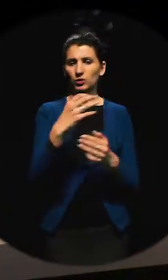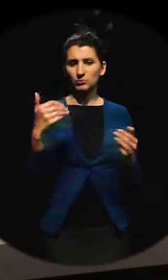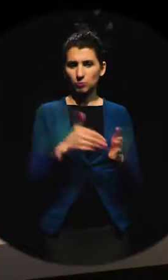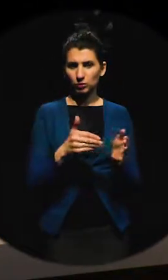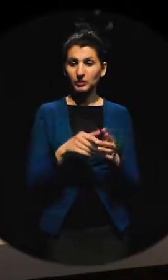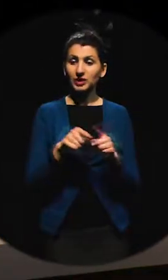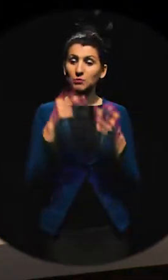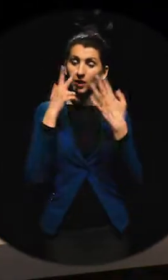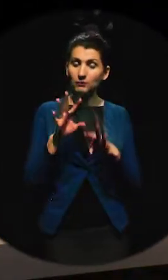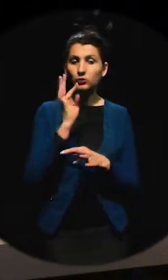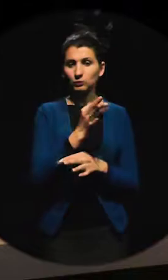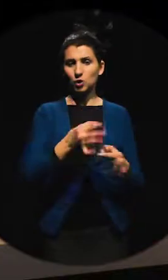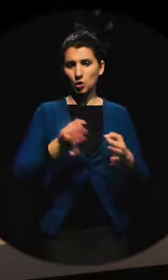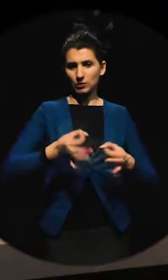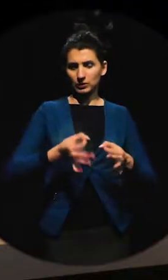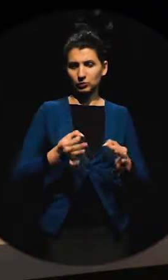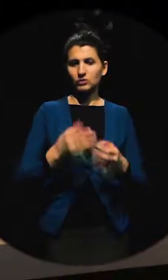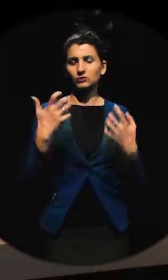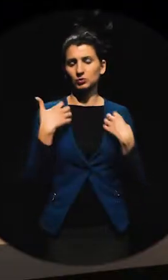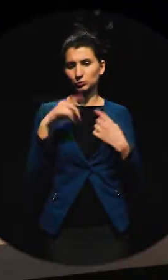własną obecność w tej przestrzeni.